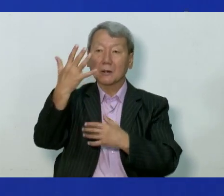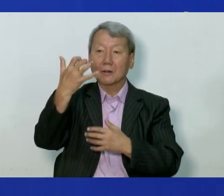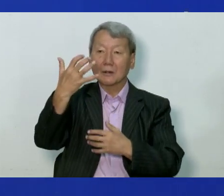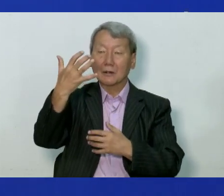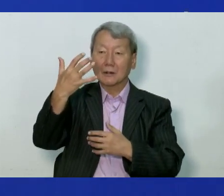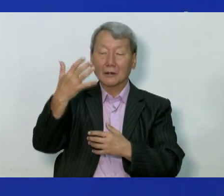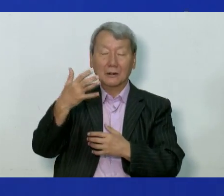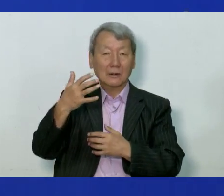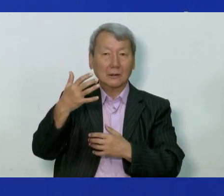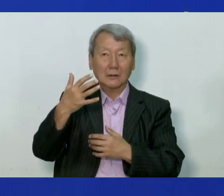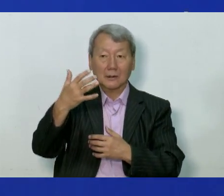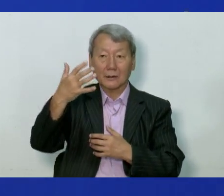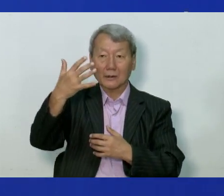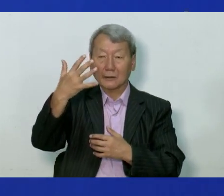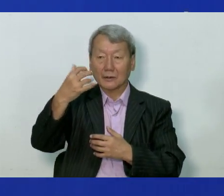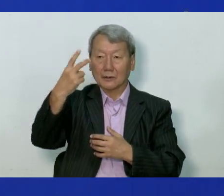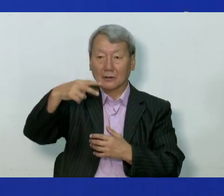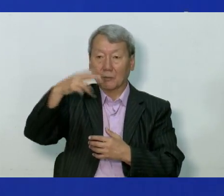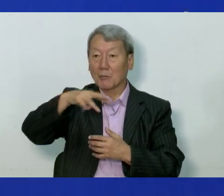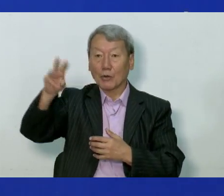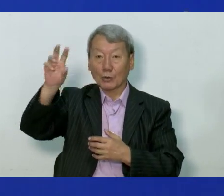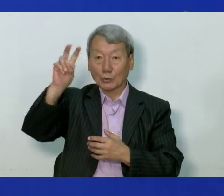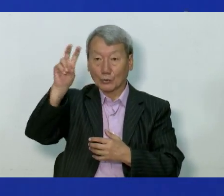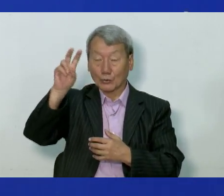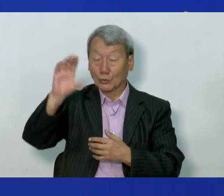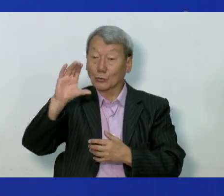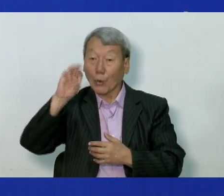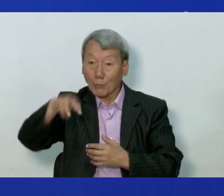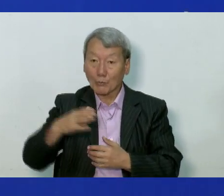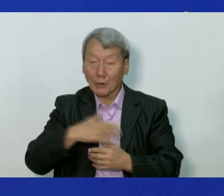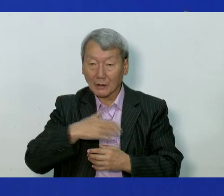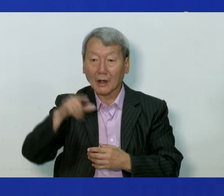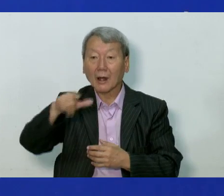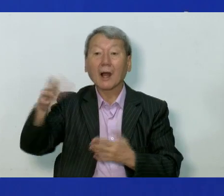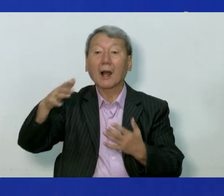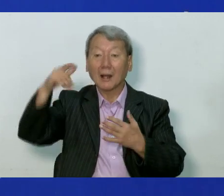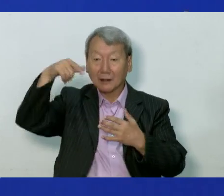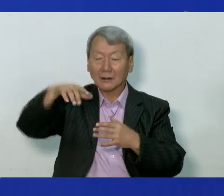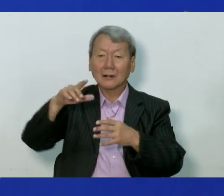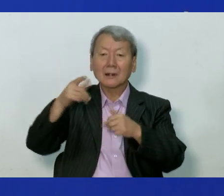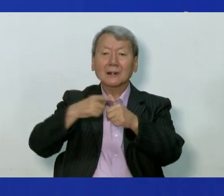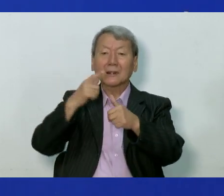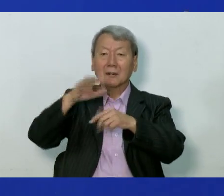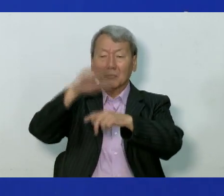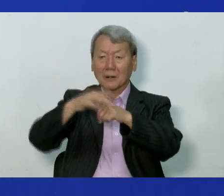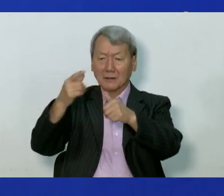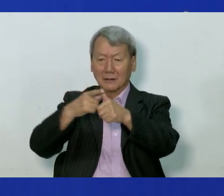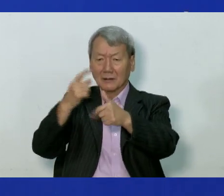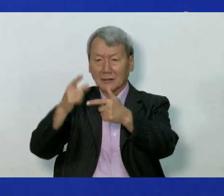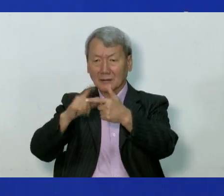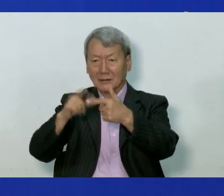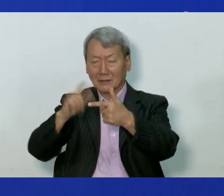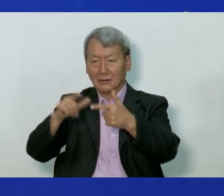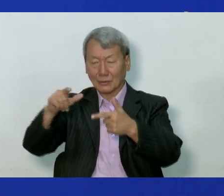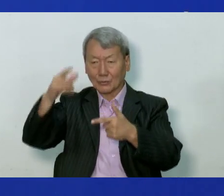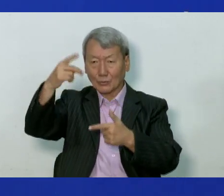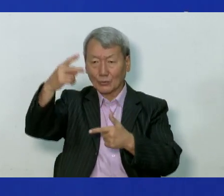520 миллион сомго өтүмө берген жана жактырылган. Бул болсо кайсы банктар? Айыл банк, Халык банк, Бакай банк, Азия